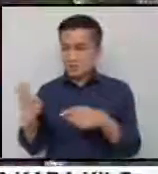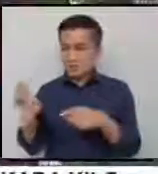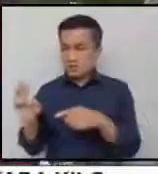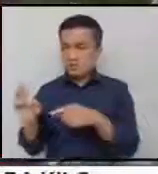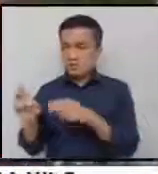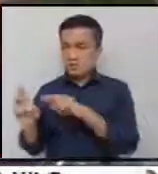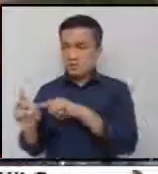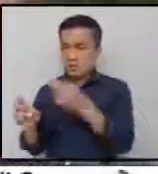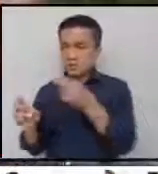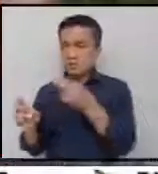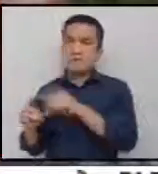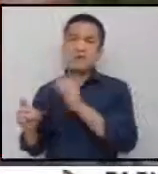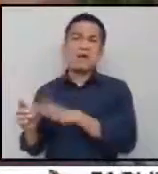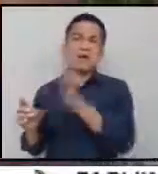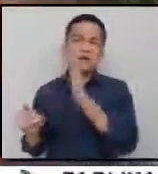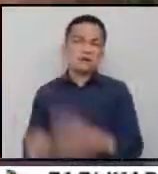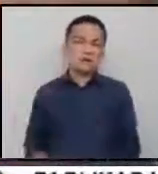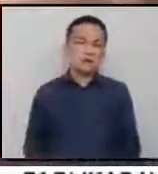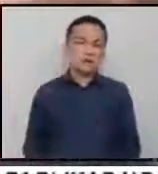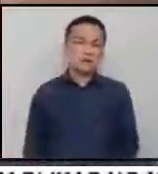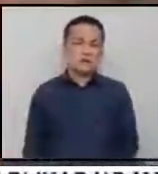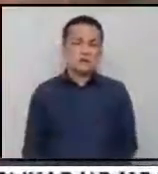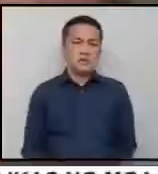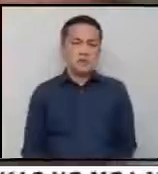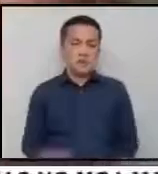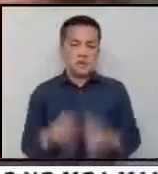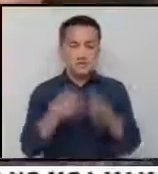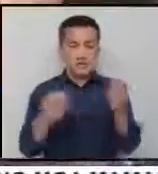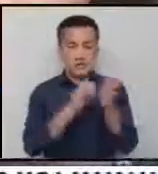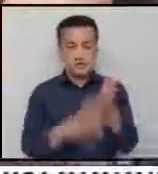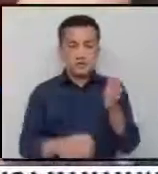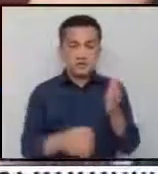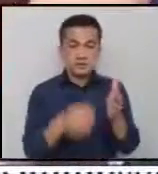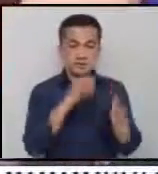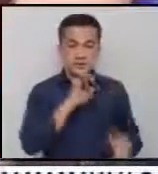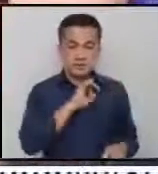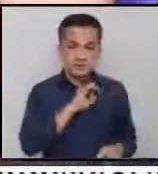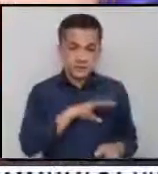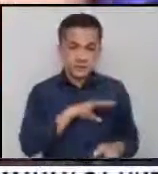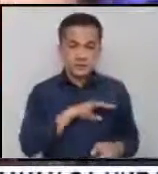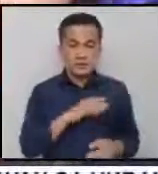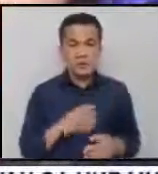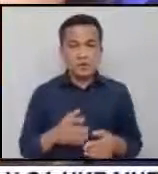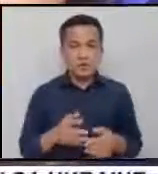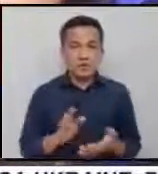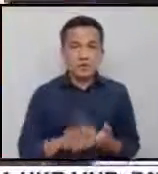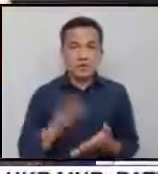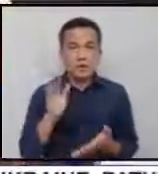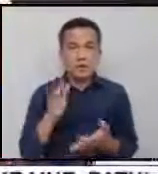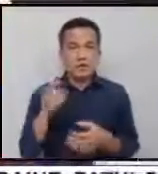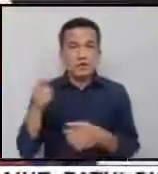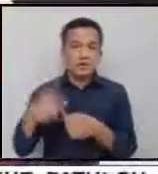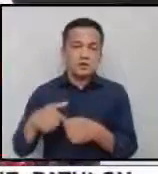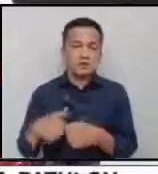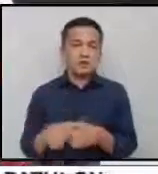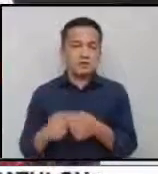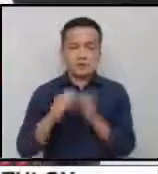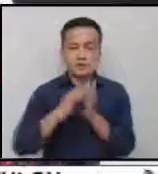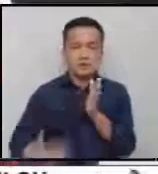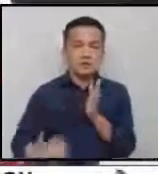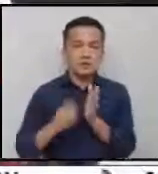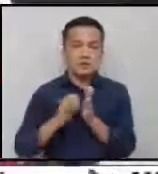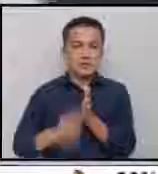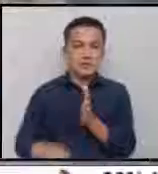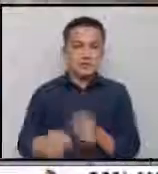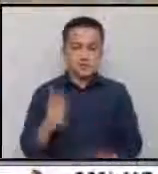presyo. Dahil malaki rin ang mababawas sa kanyang kita maliban sa mahal na presyo ng gasolina, binabawasan pa anya ng